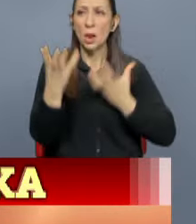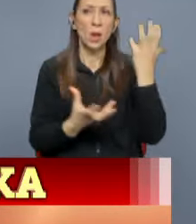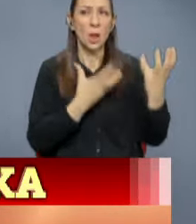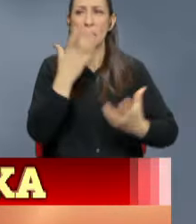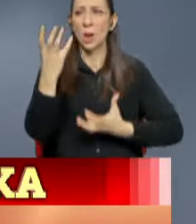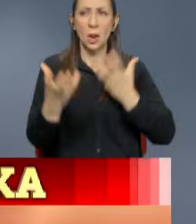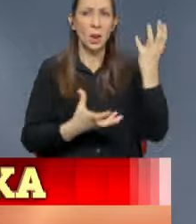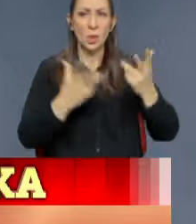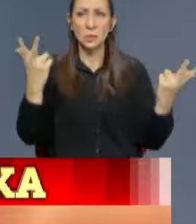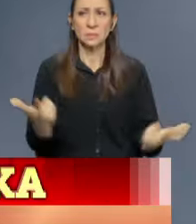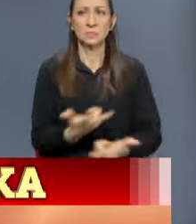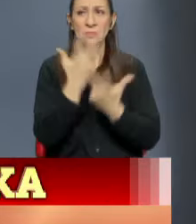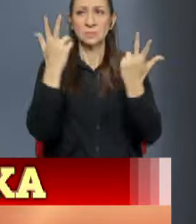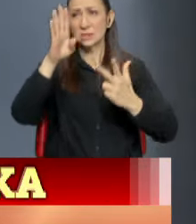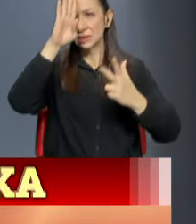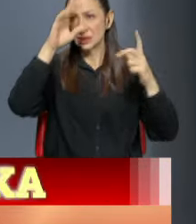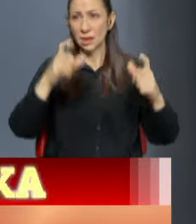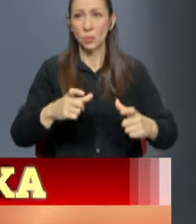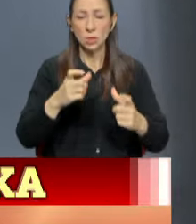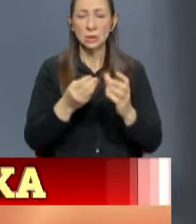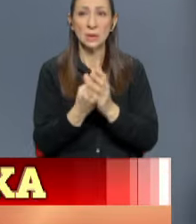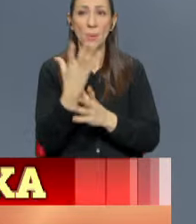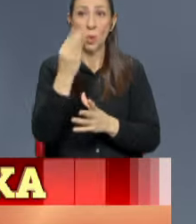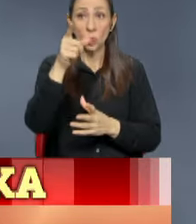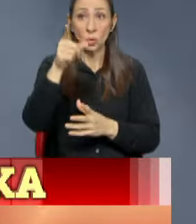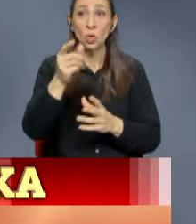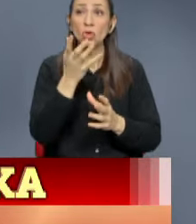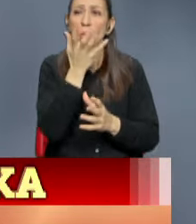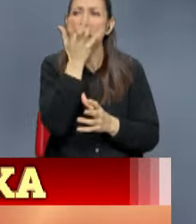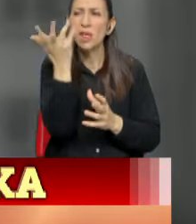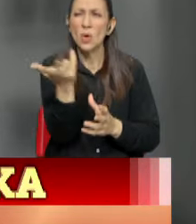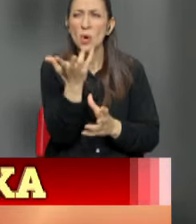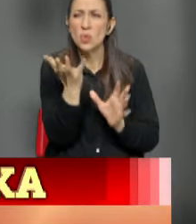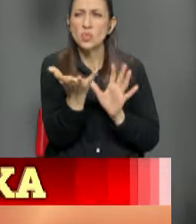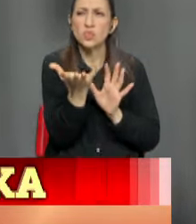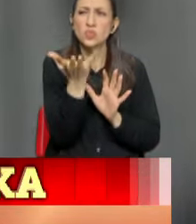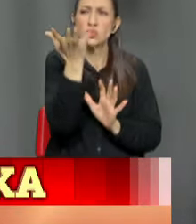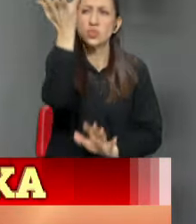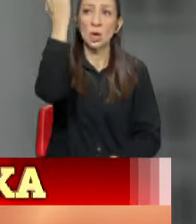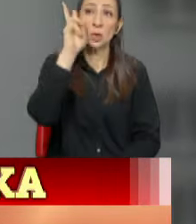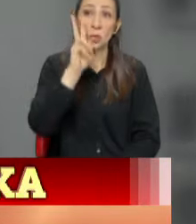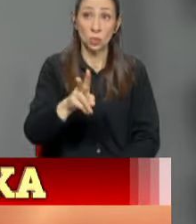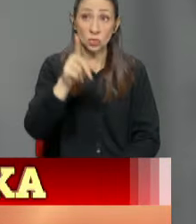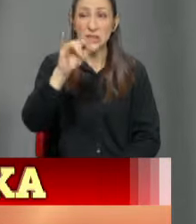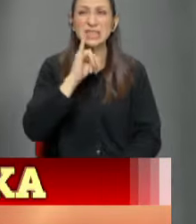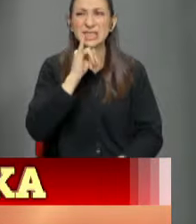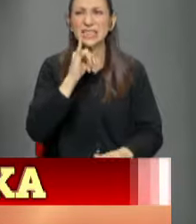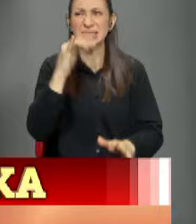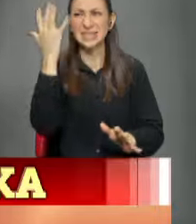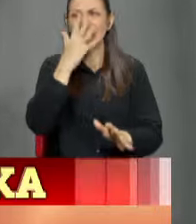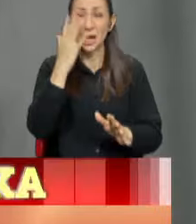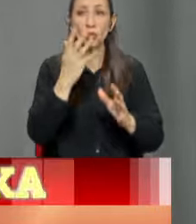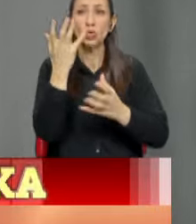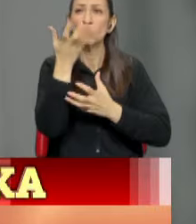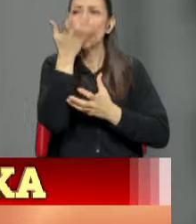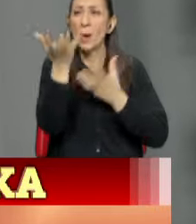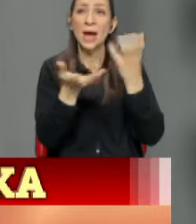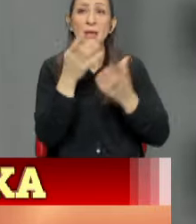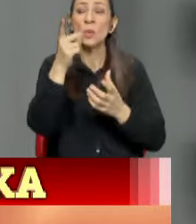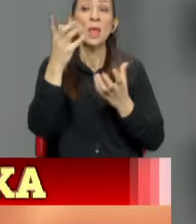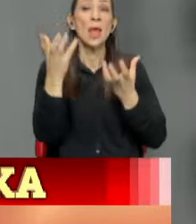alevleriyle bir anlamda İstanbul'da aydınlandı. Dumanların ne kadar yükseğe çıktığını görüyorsunuz. Gri siyah dumanların.